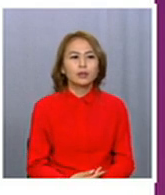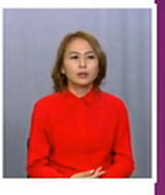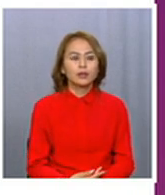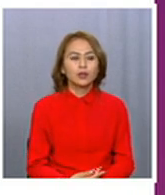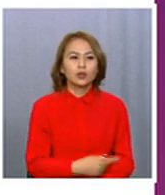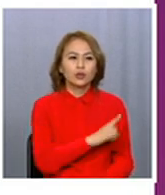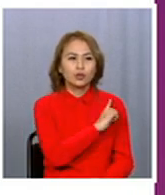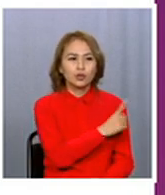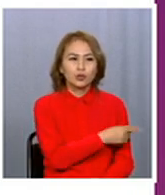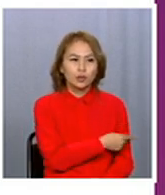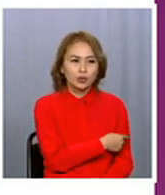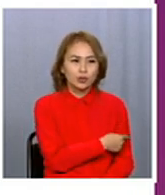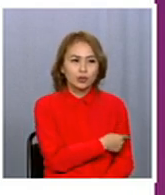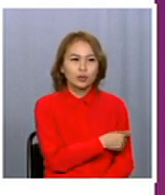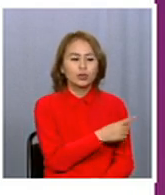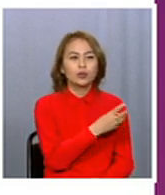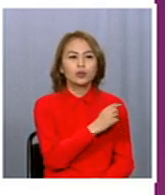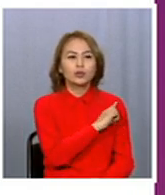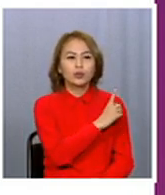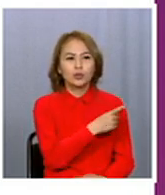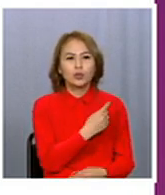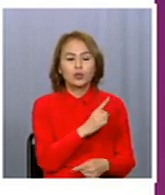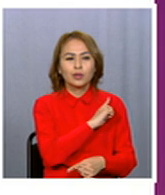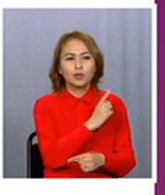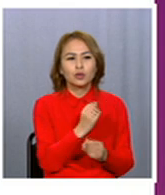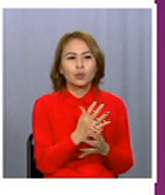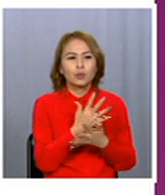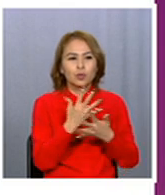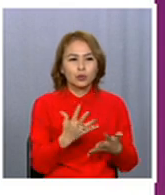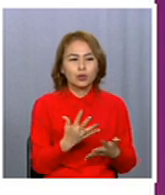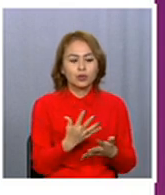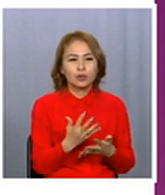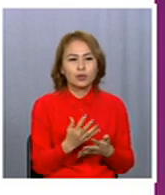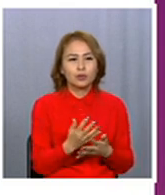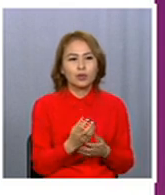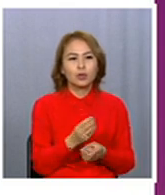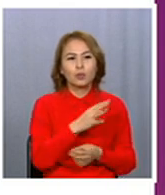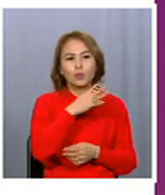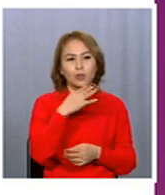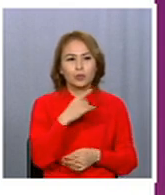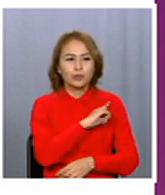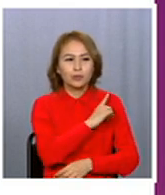Күшті, күштірек, аса күшті.